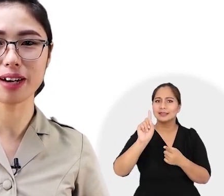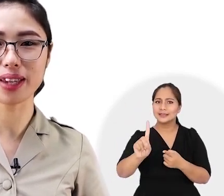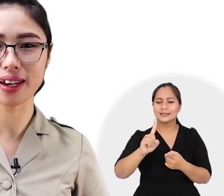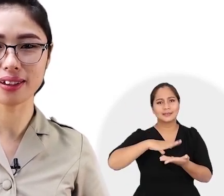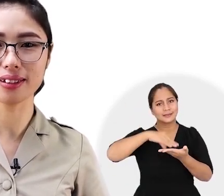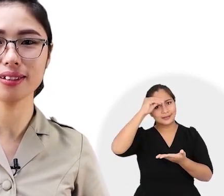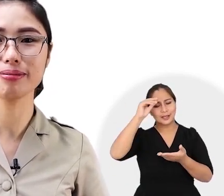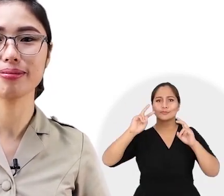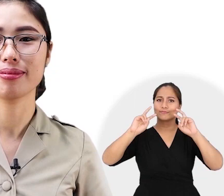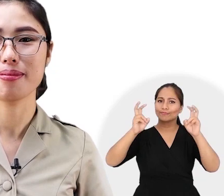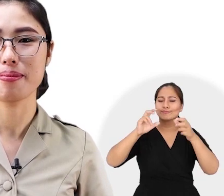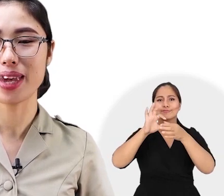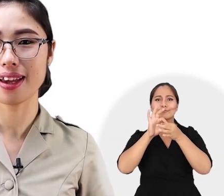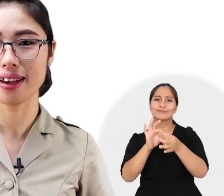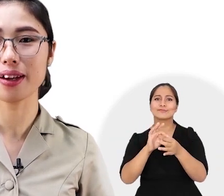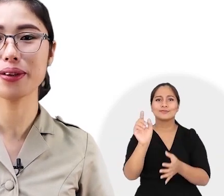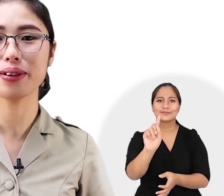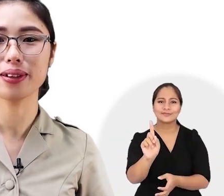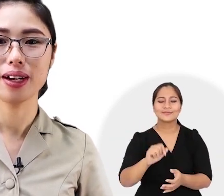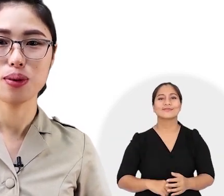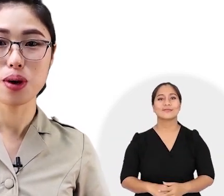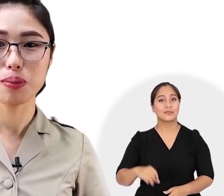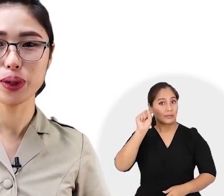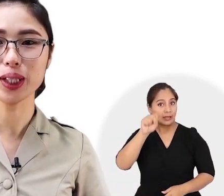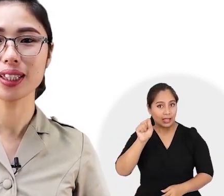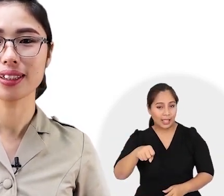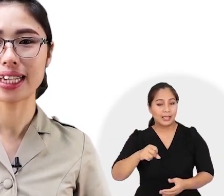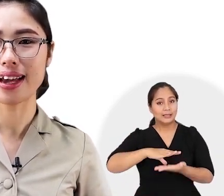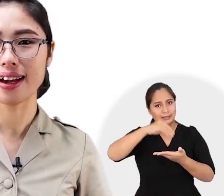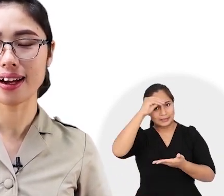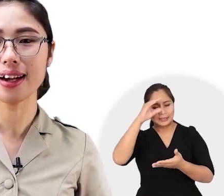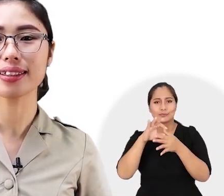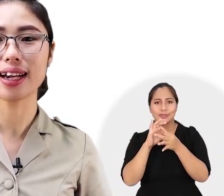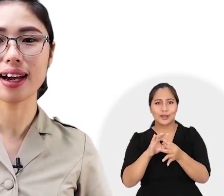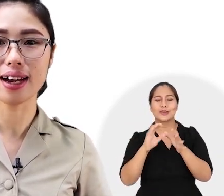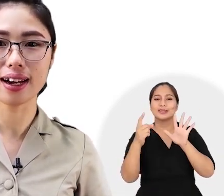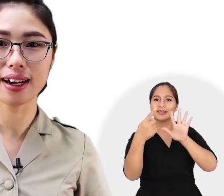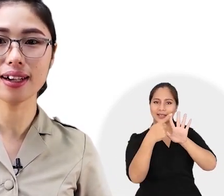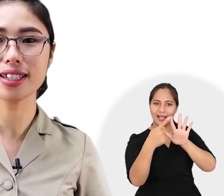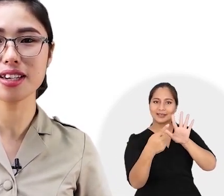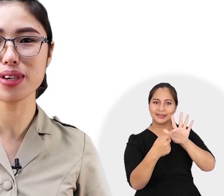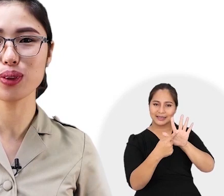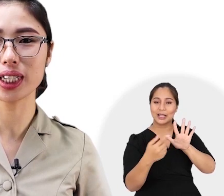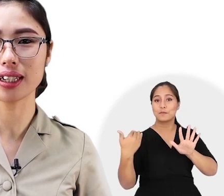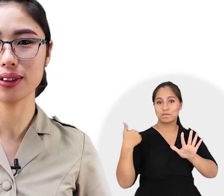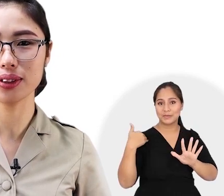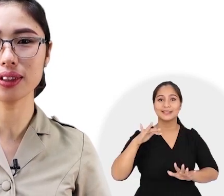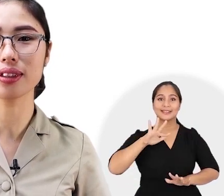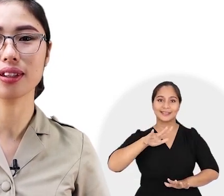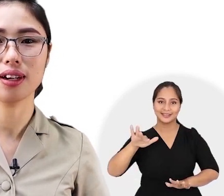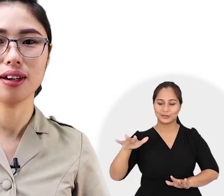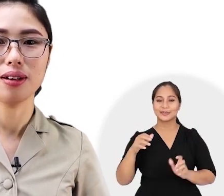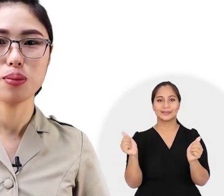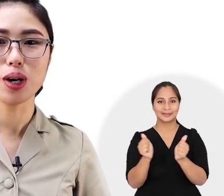าเกี่ยวกับหยังแม่นแล้วหัวบทสระอะสระอาที่มีตัวสะก